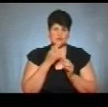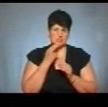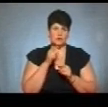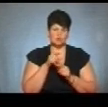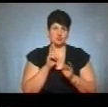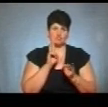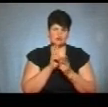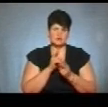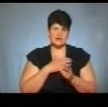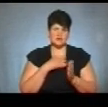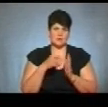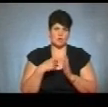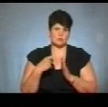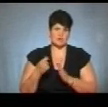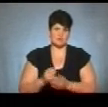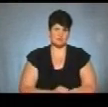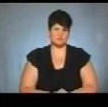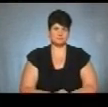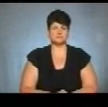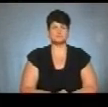зустрінеться з нашими кореспондентами.